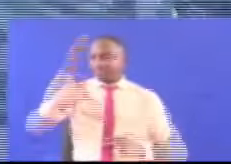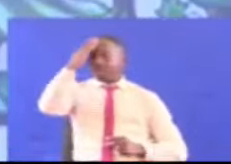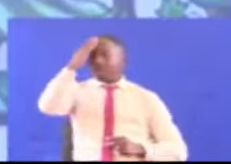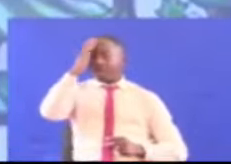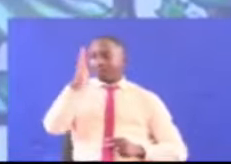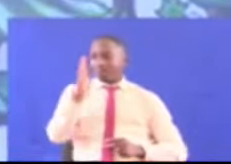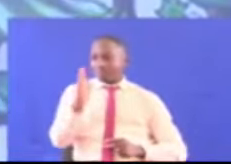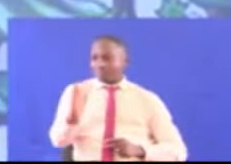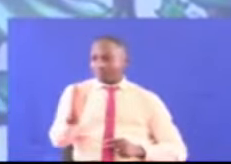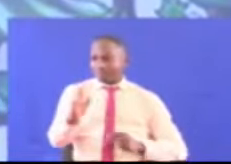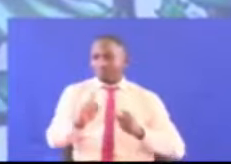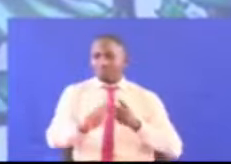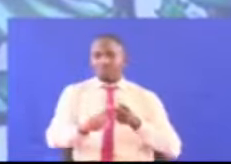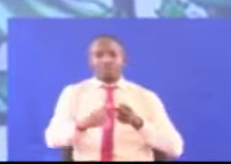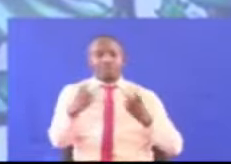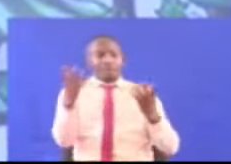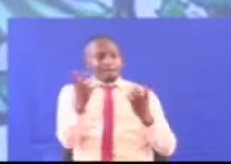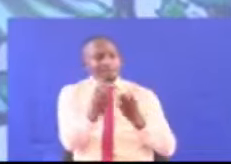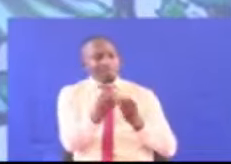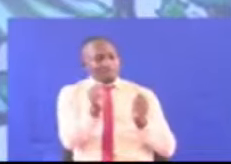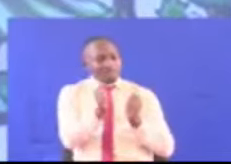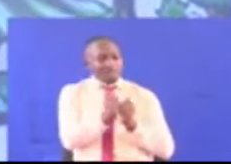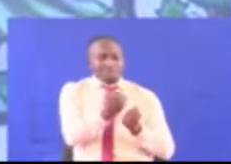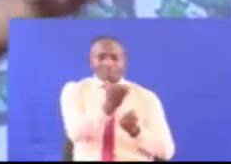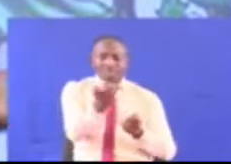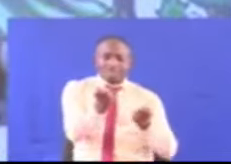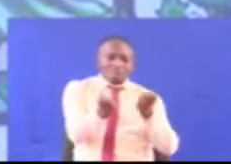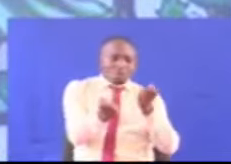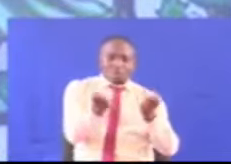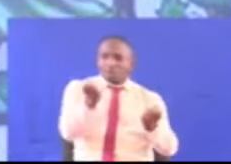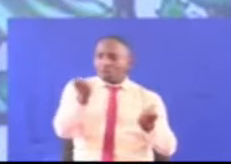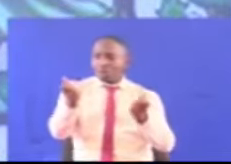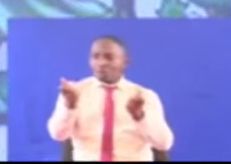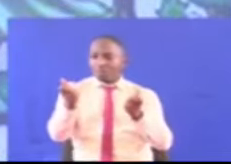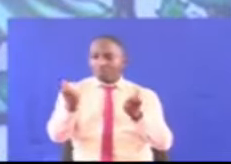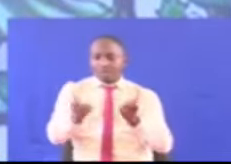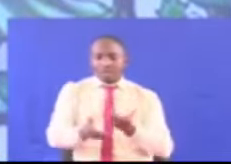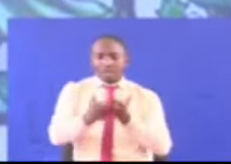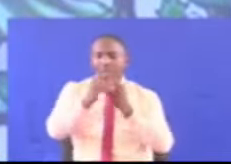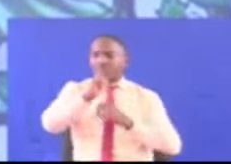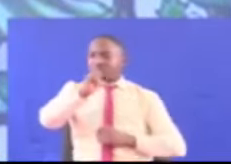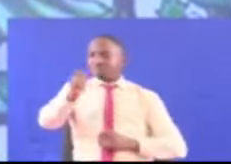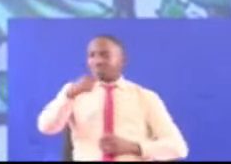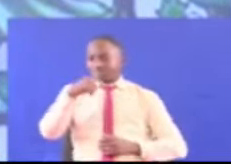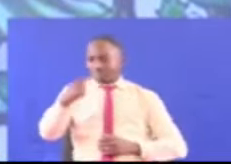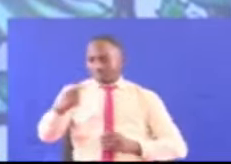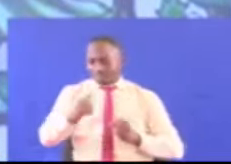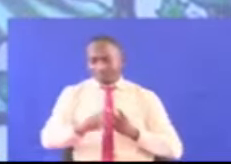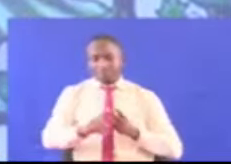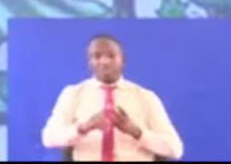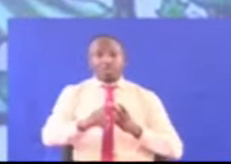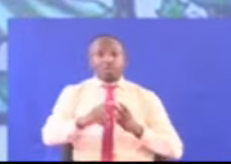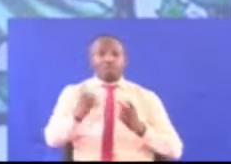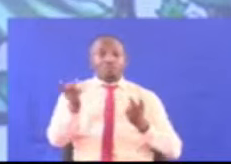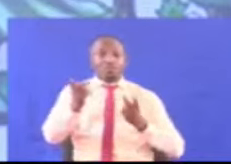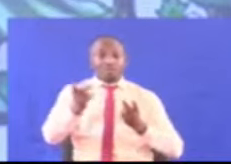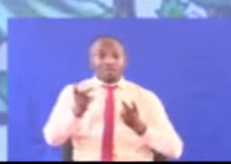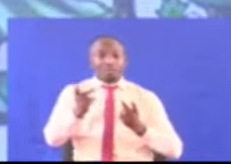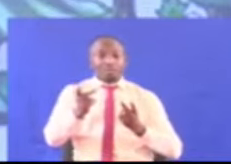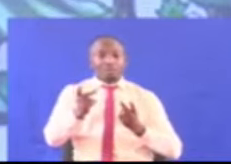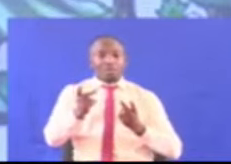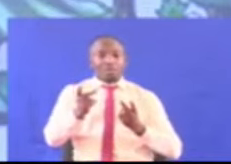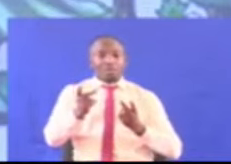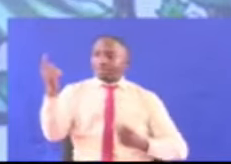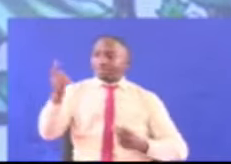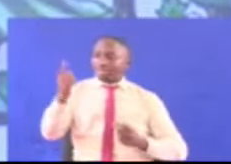ufahamu kwamba pamoja na yale mambo madogo madogo aliyoyasema Mheshimiwa Naibu Spika, lakini tumeungwa mkono